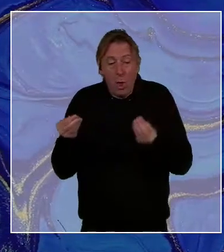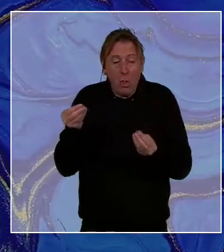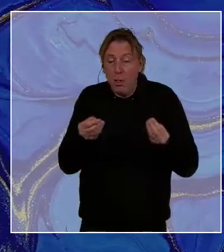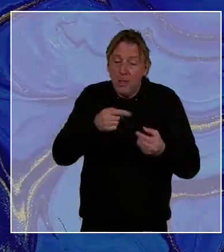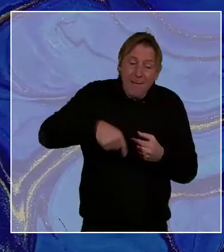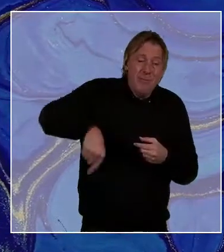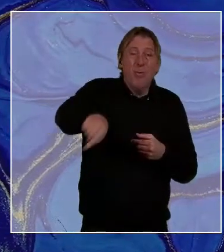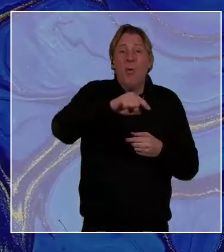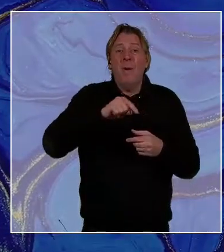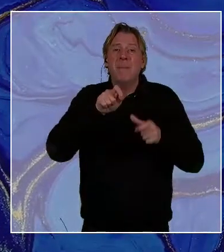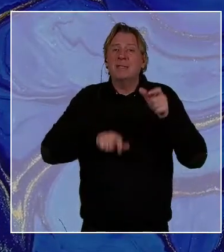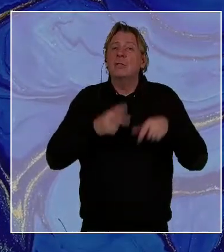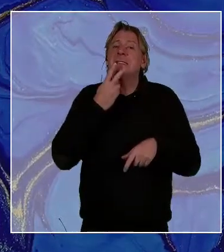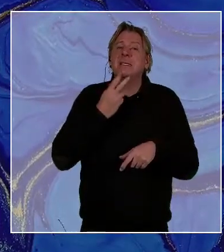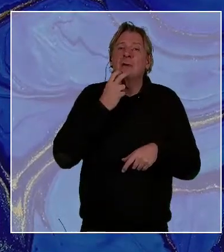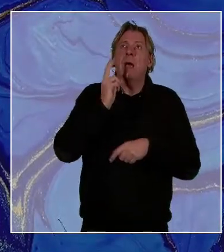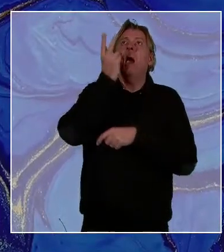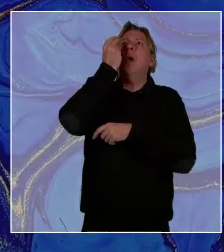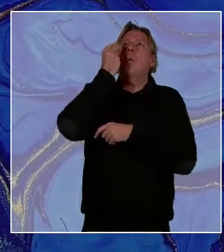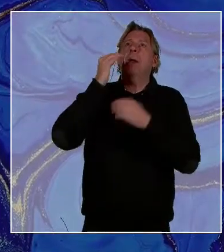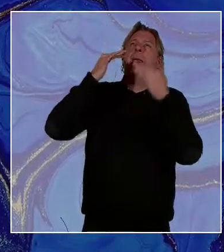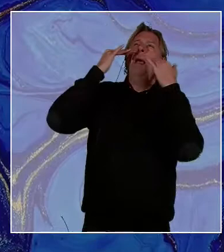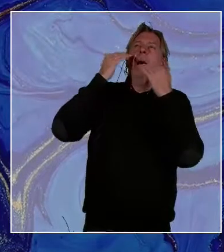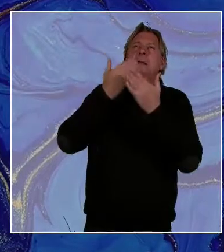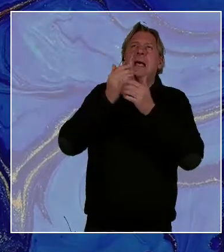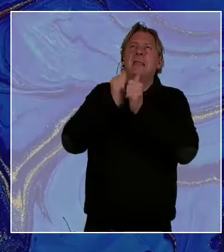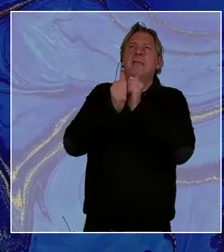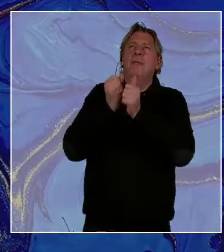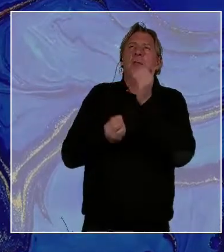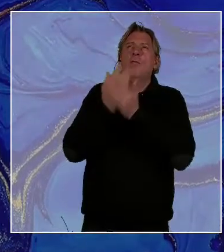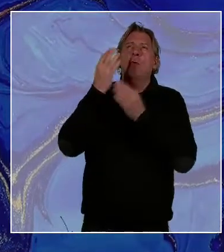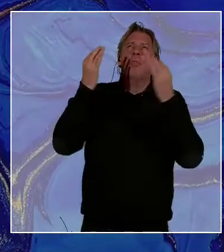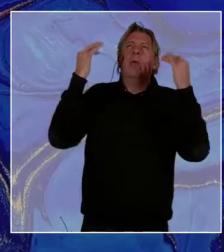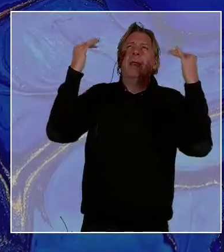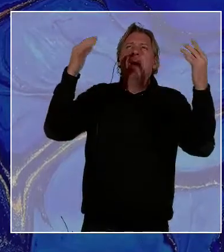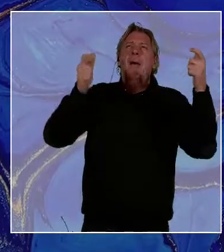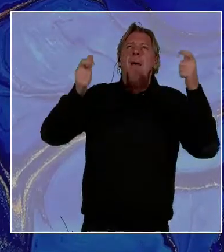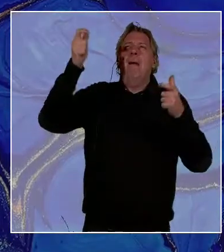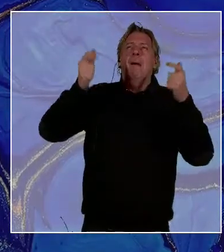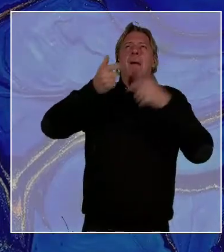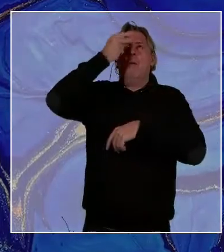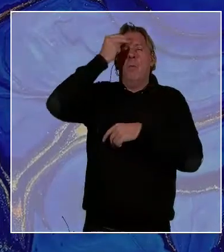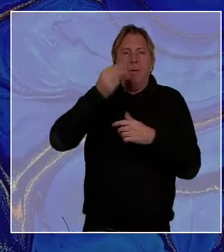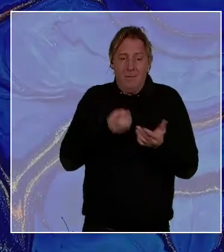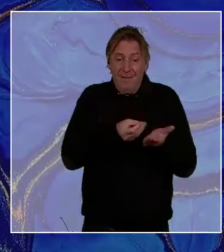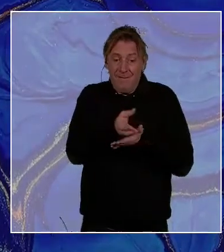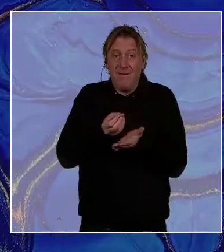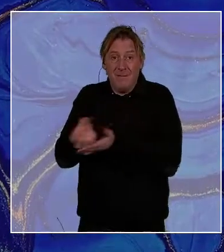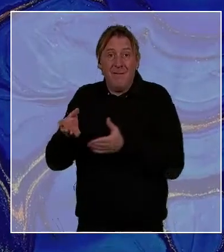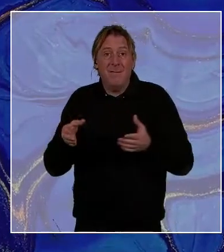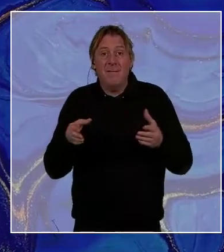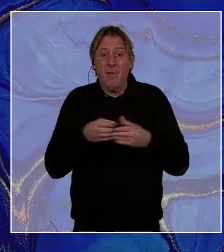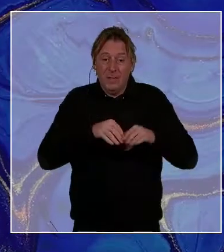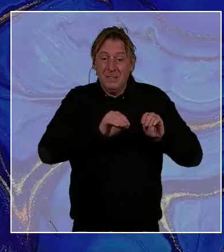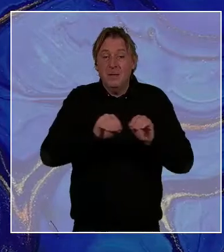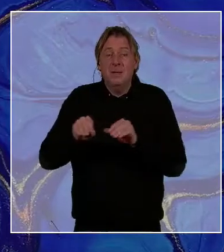comprennent véritablement quels sont les défis auxquels nous sommes confrontés aujourd'hui. Deuxième défi d'ampleur auquel nous sommes confrontés, eh